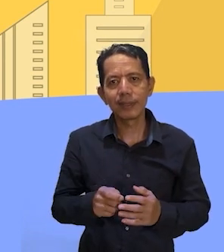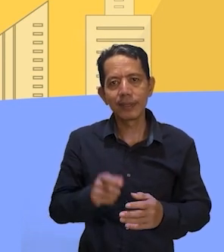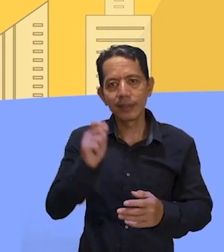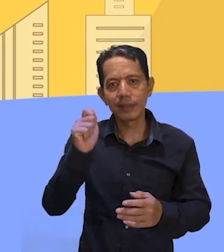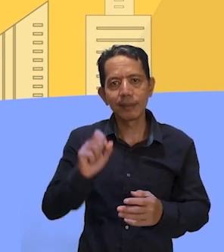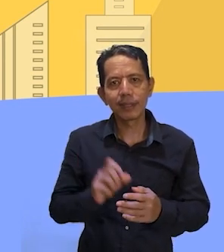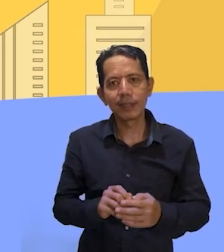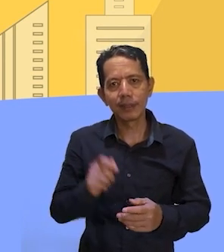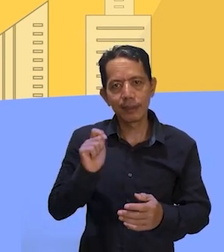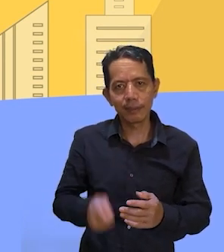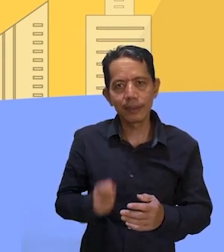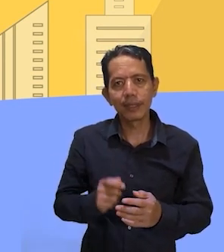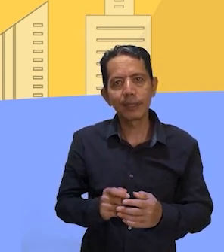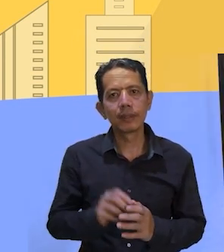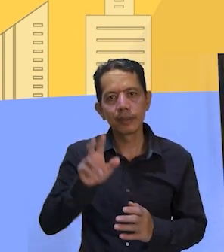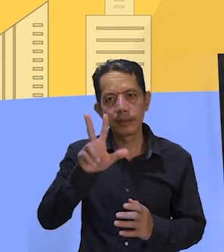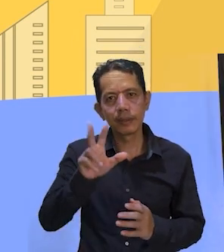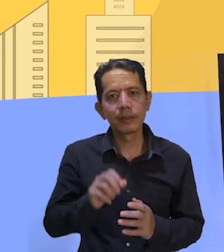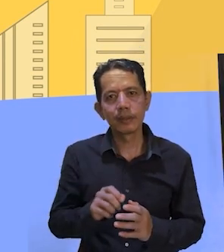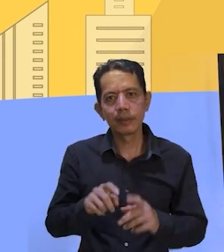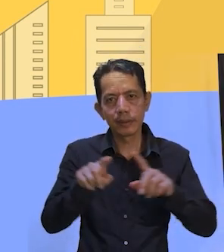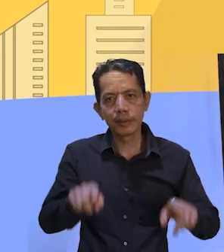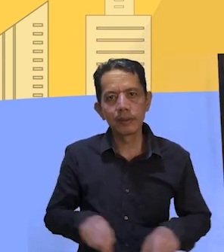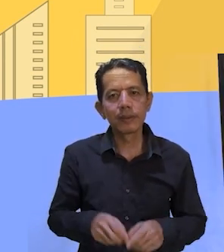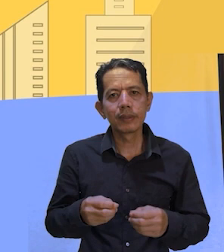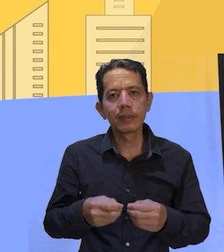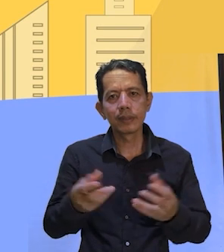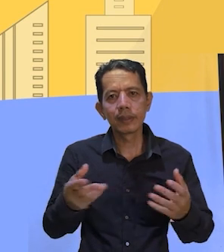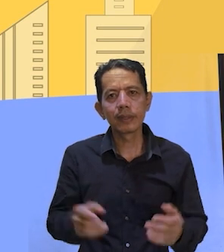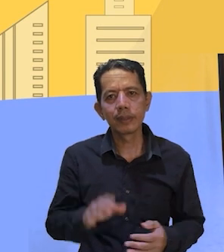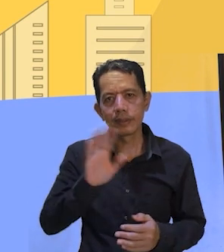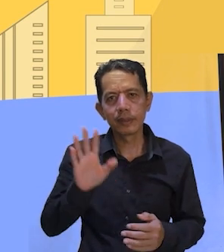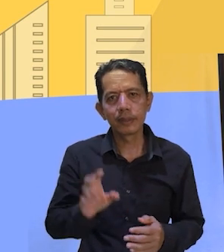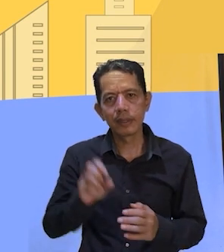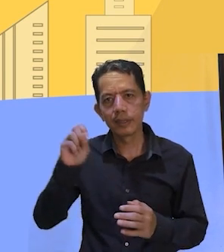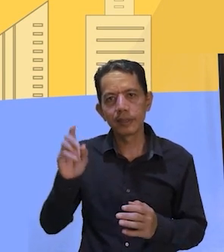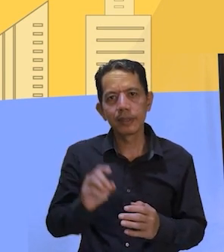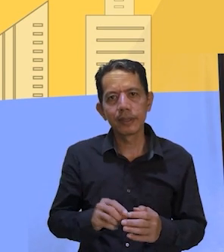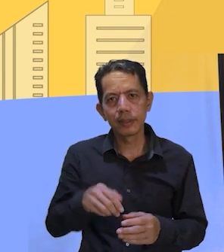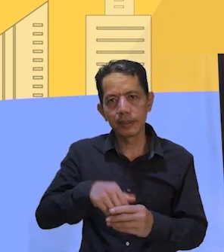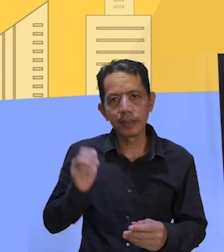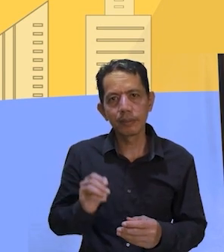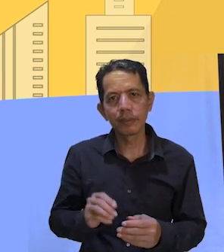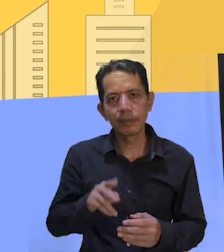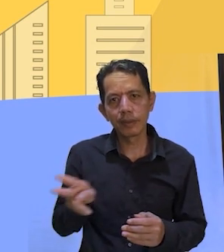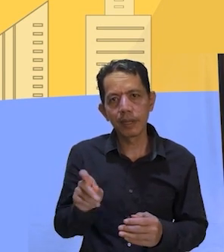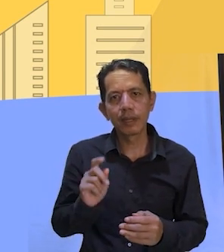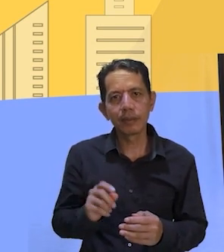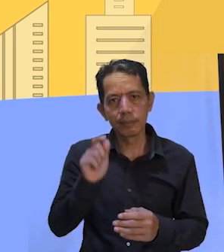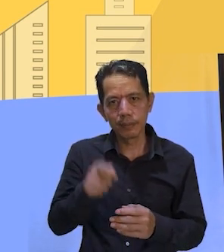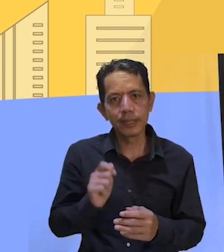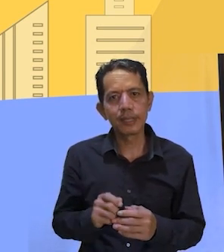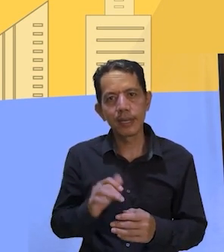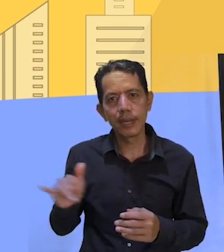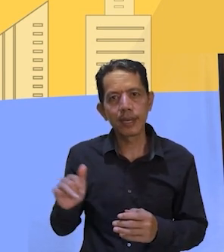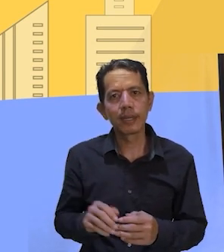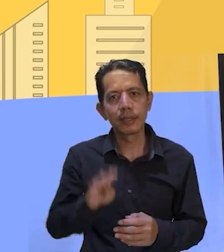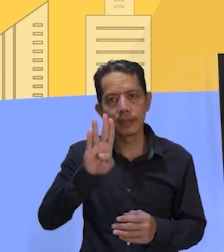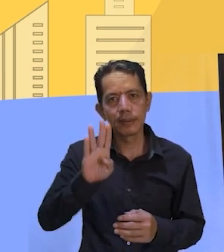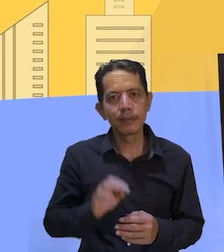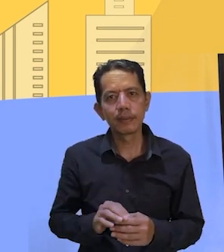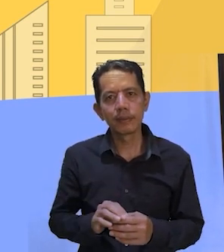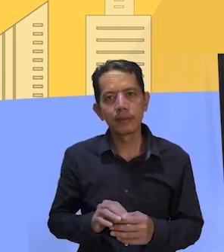3. Surat keterangan tidak sedang dicabut hak pilihnya. 4. Surat keterangan